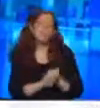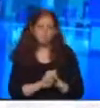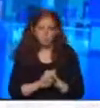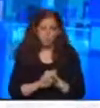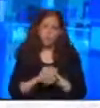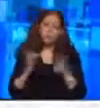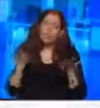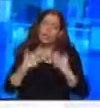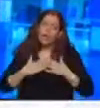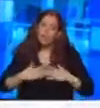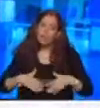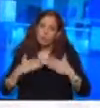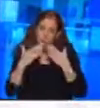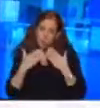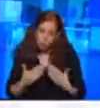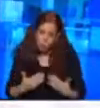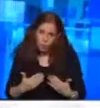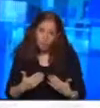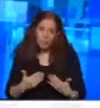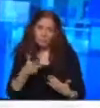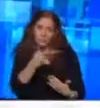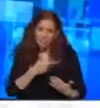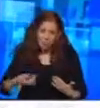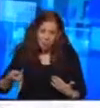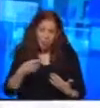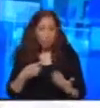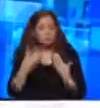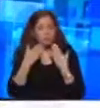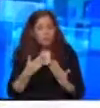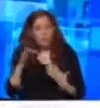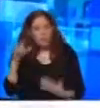להודות... אני רוצה... תודה רבה לכם, תודה עמי גבירצמן ותודה טל מאיר.